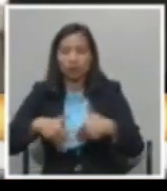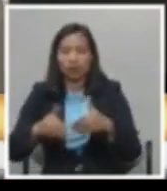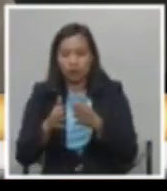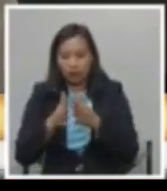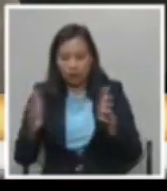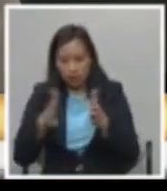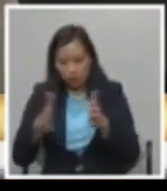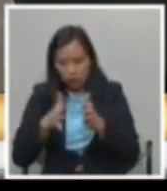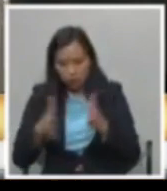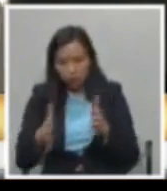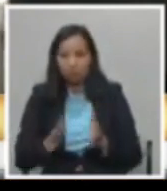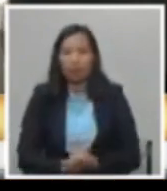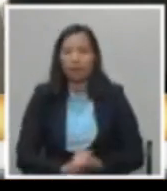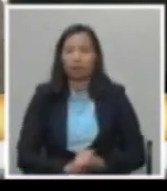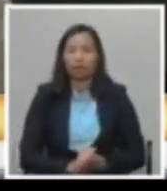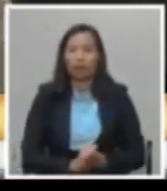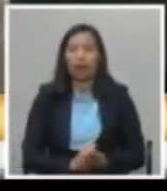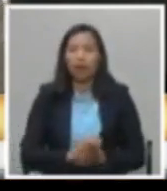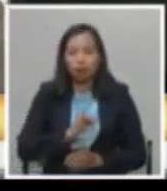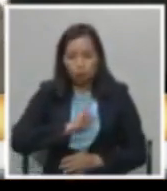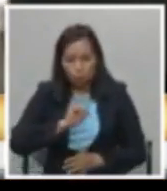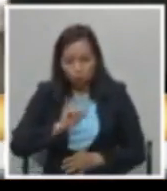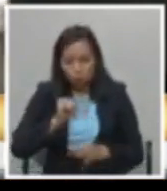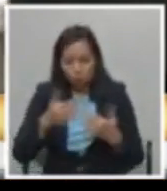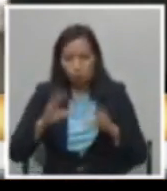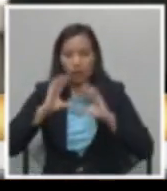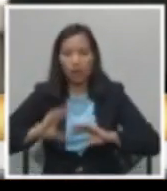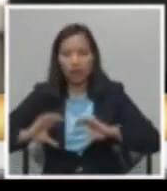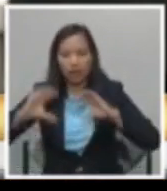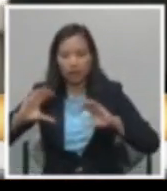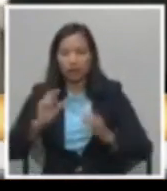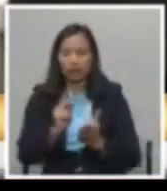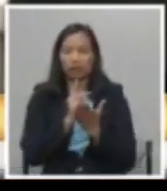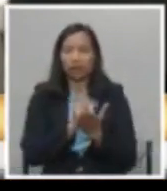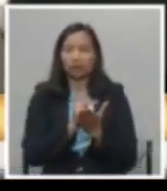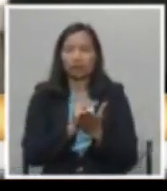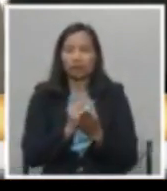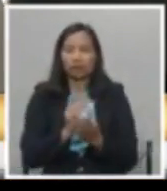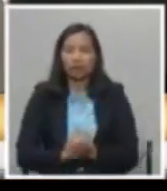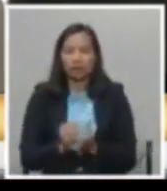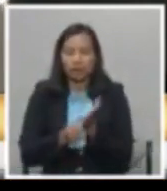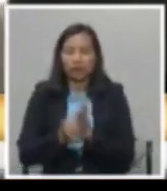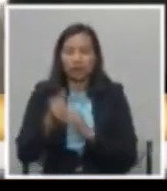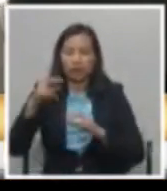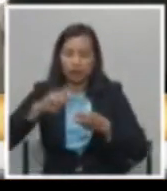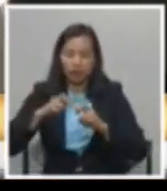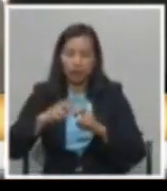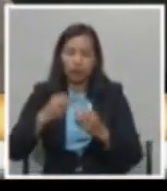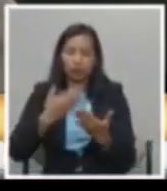ากเพียงพออยู่แล้วเพราะฉะนั้นถูกต้องแล้วครับที่รัฐจะเพียงเป็นผู้กู้เพื่อแก้ปัญหาเศรษฐกิจแทนพี่น้องประชาชน